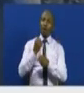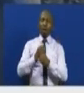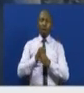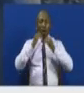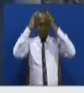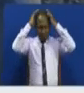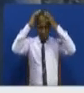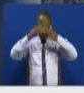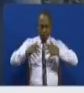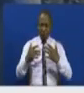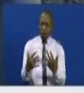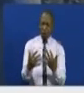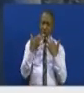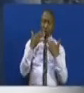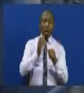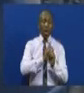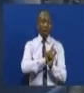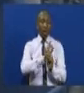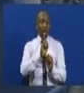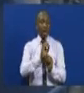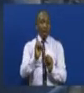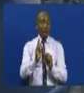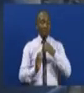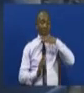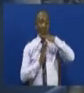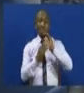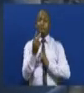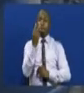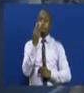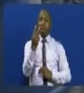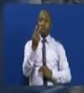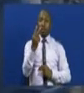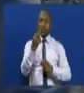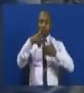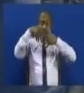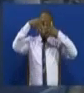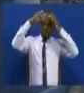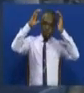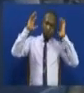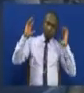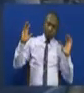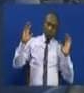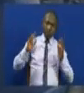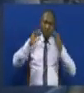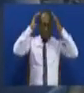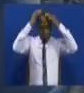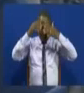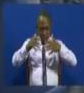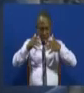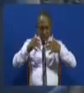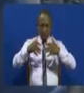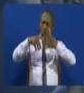ufukizio kwa muda usiozidi dakika 2, anapumzika, anafukizwa tena,